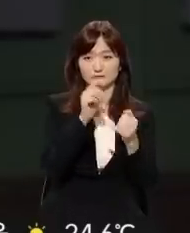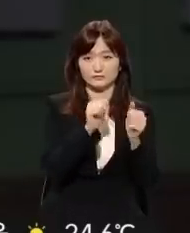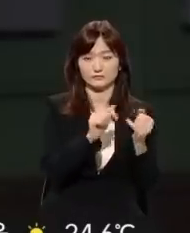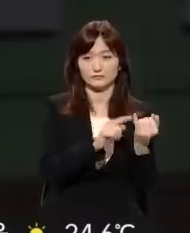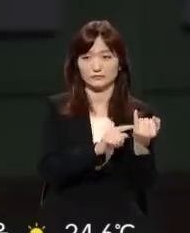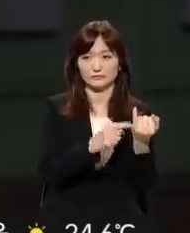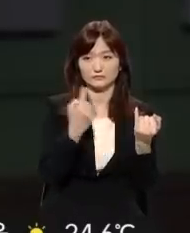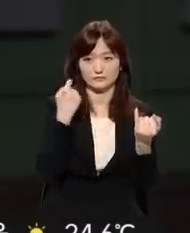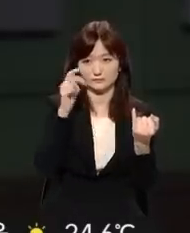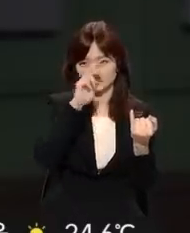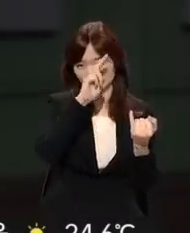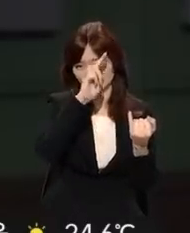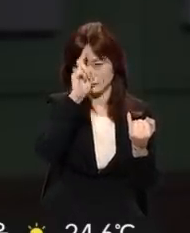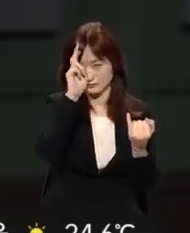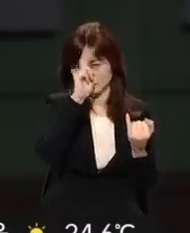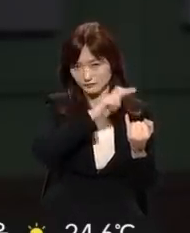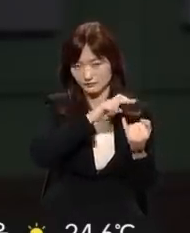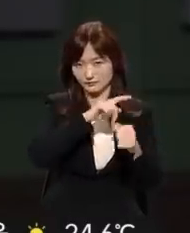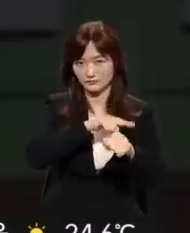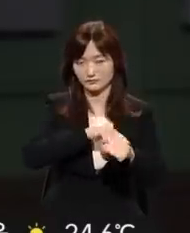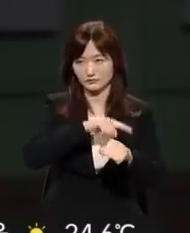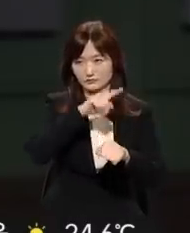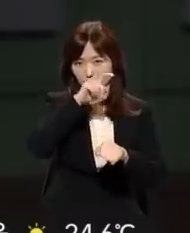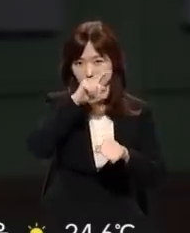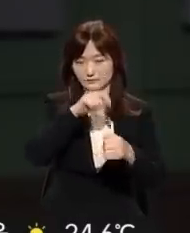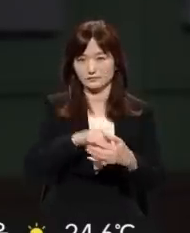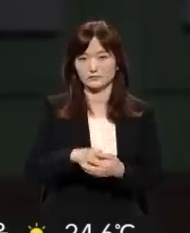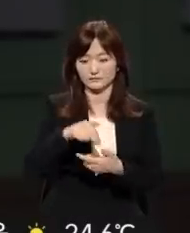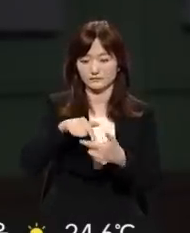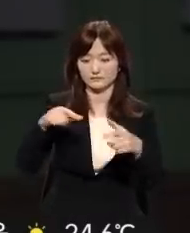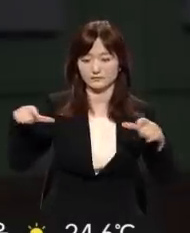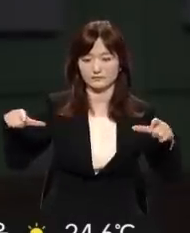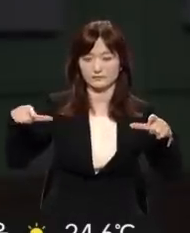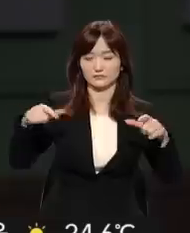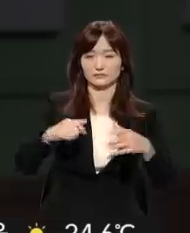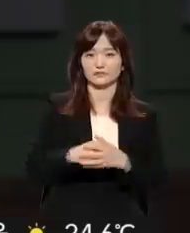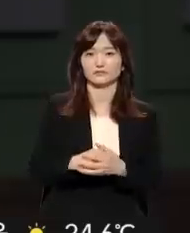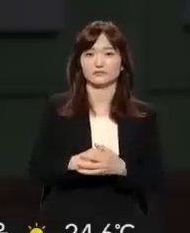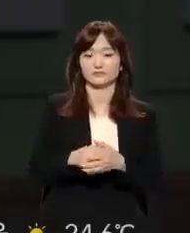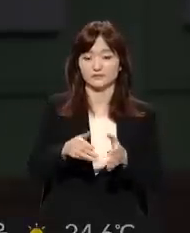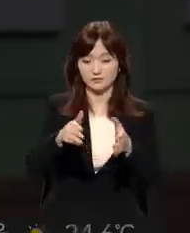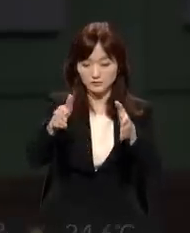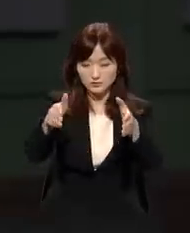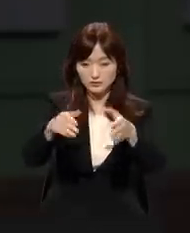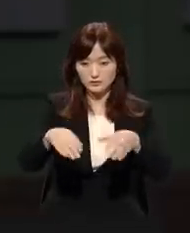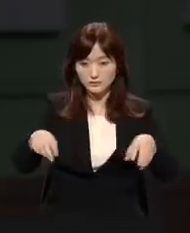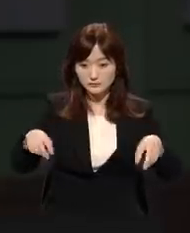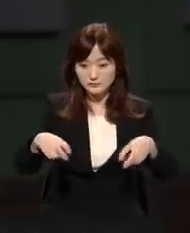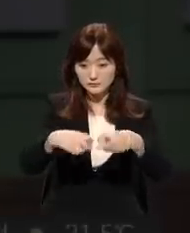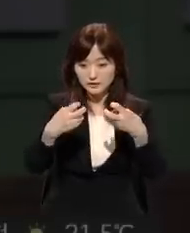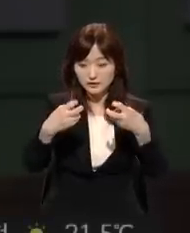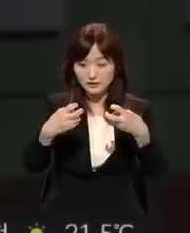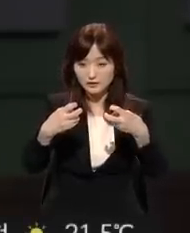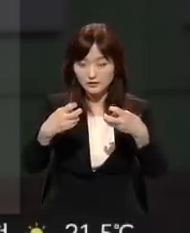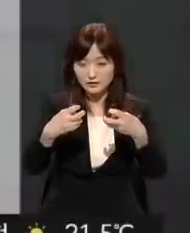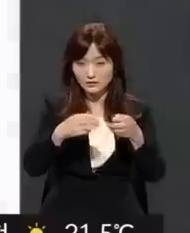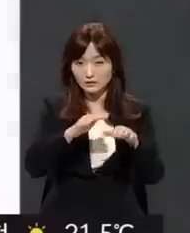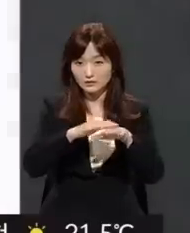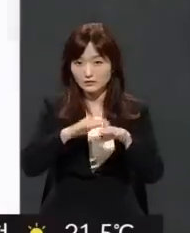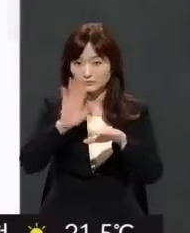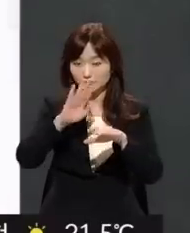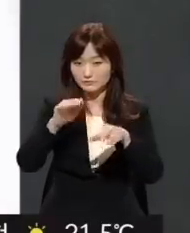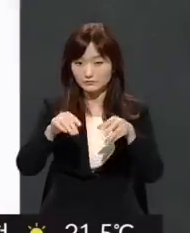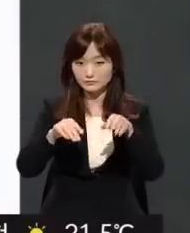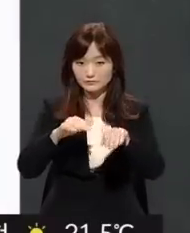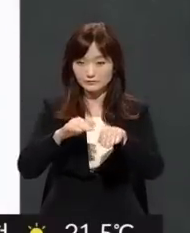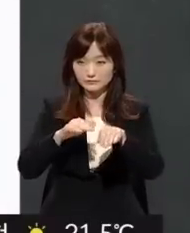오전 11시쯤에 서울 강남구 도산대로에서 이 차량 접촉사고를 낸 뒤에 별다른 조치를 취하지 않고 차량만 남겨두고 이